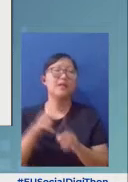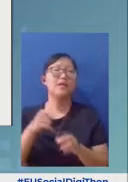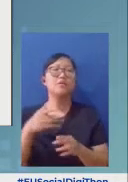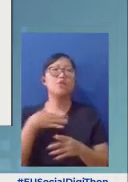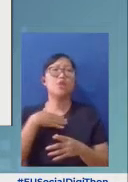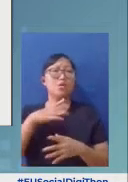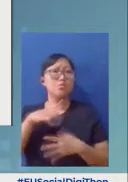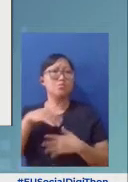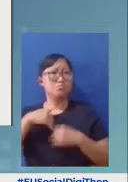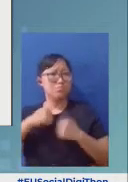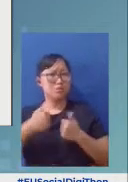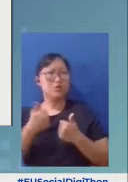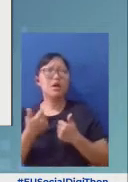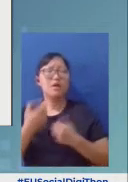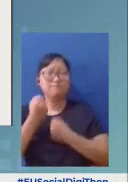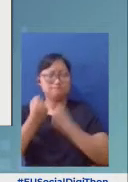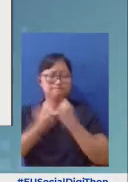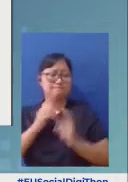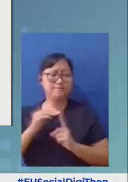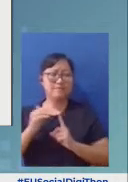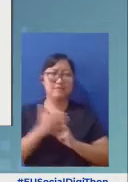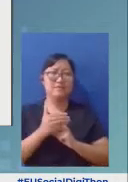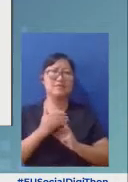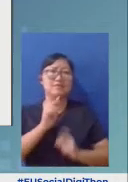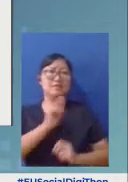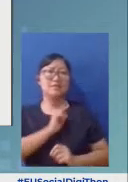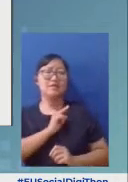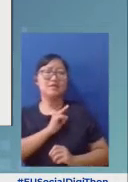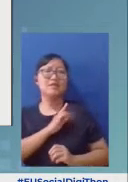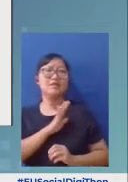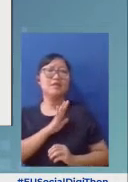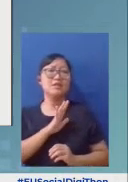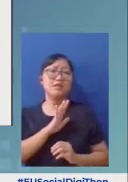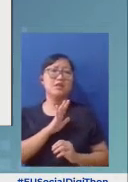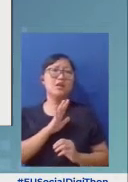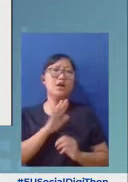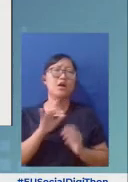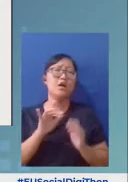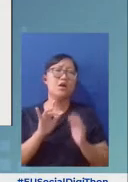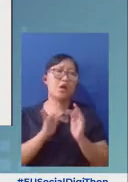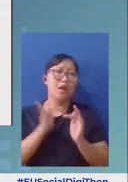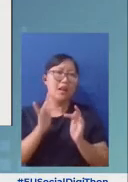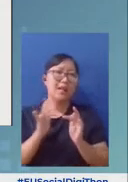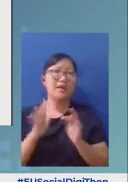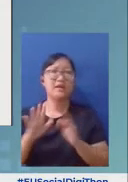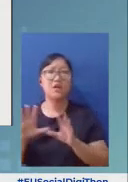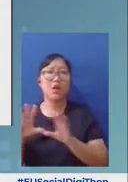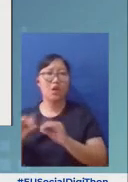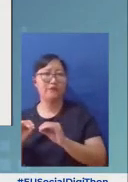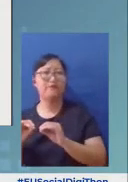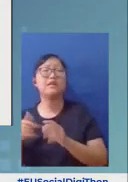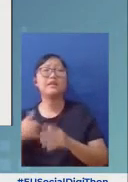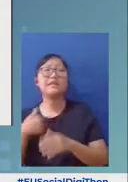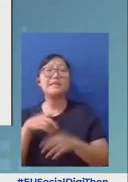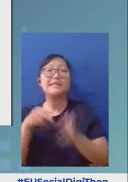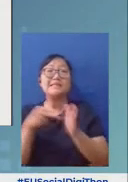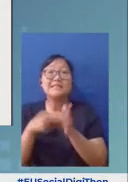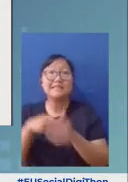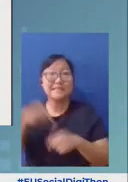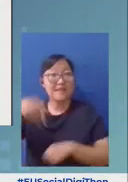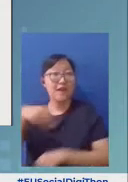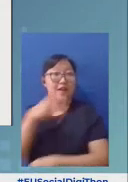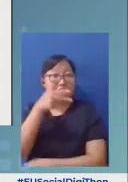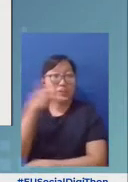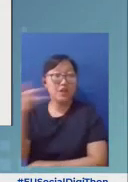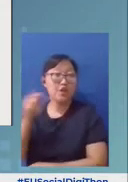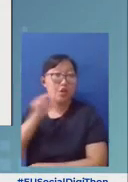offline dan online. Izinkan saya menampilkan film cuman sekitar 1 menit 48 detik kalau nggak salah. Silahkan jejak digital,